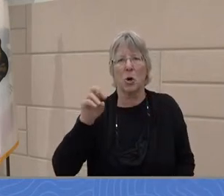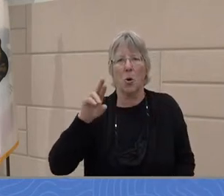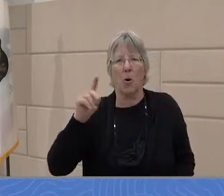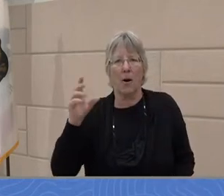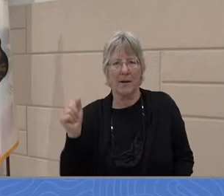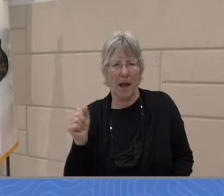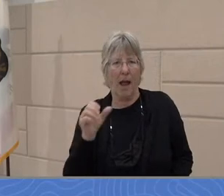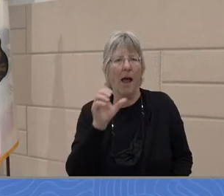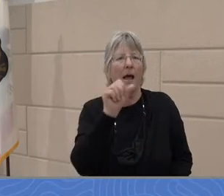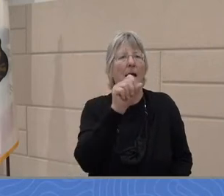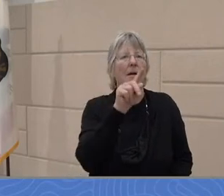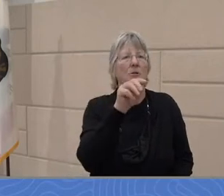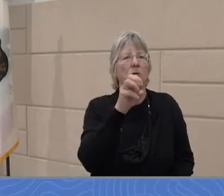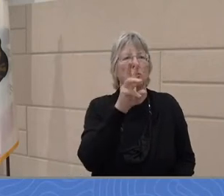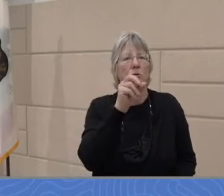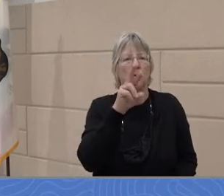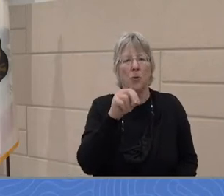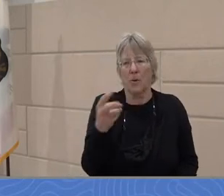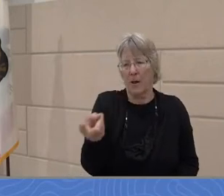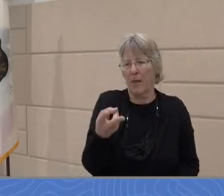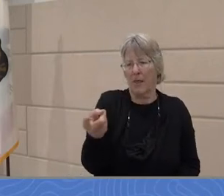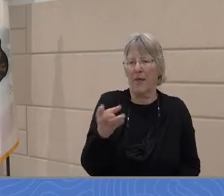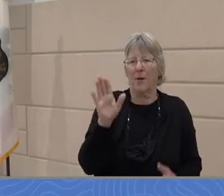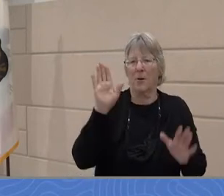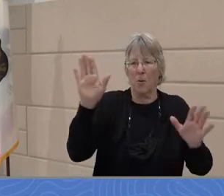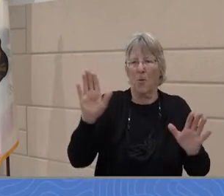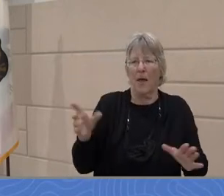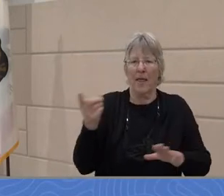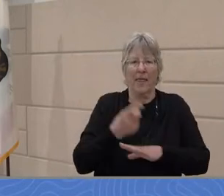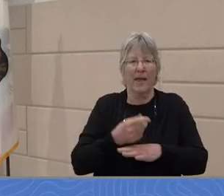Robert Lukura